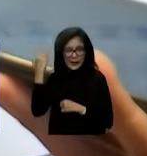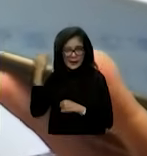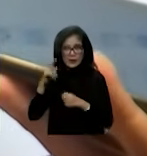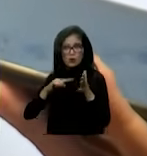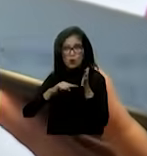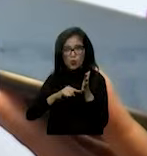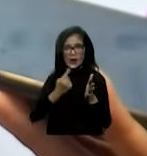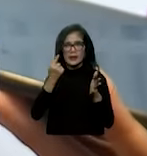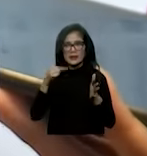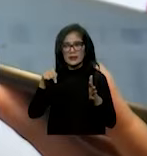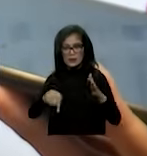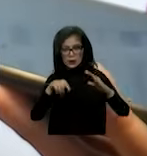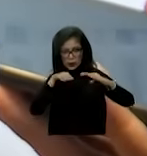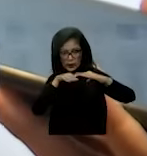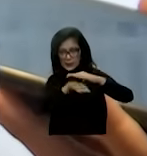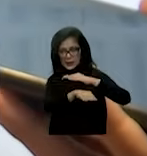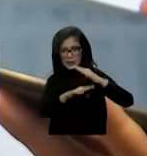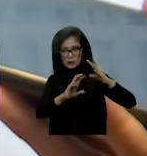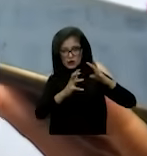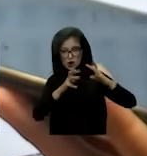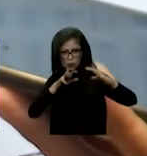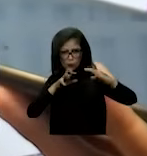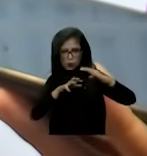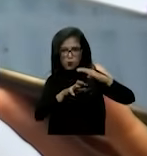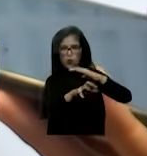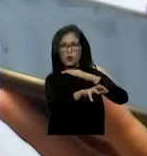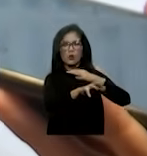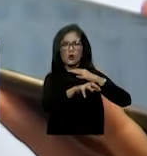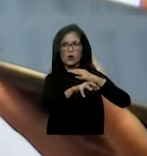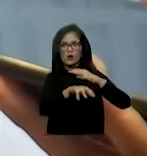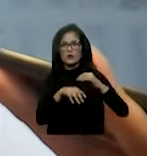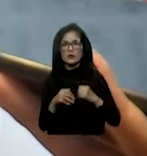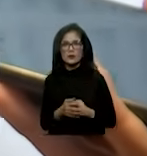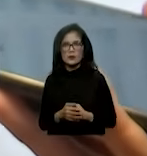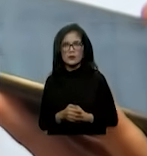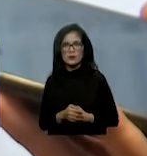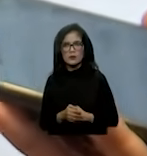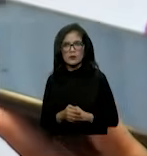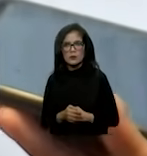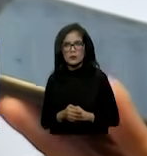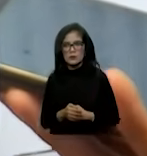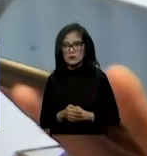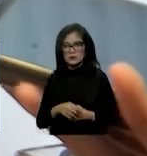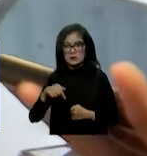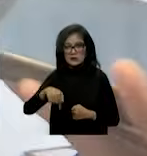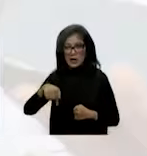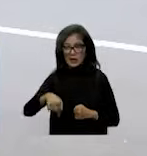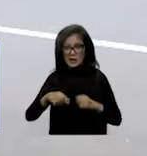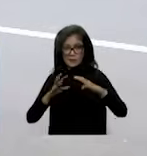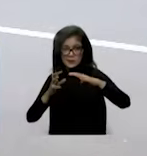sudah dilakukan dari stasiun Glodok ke arah stasiun kota dan saat ini sudah tembus di titik stasiun